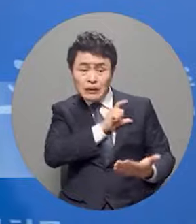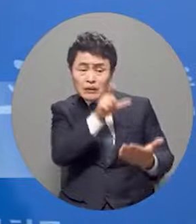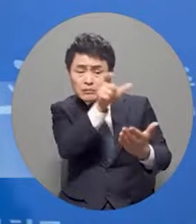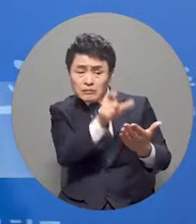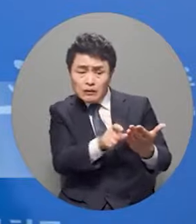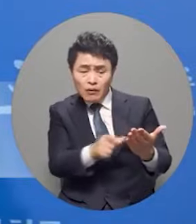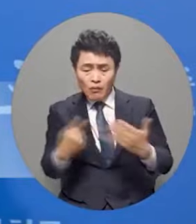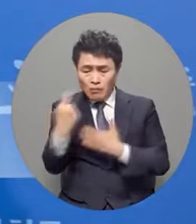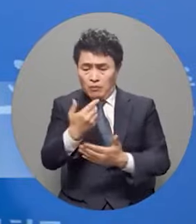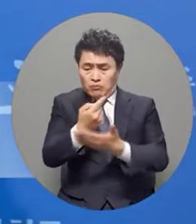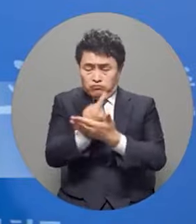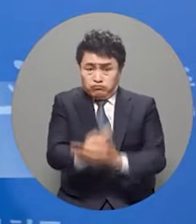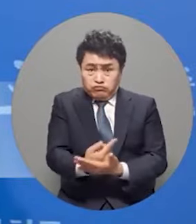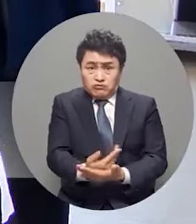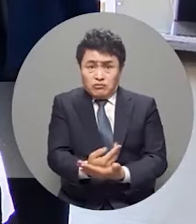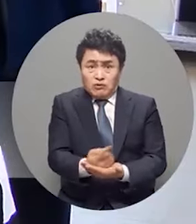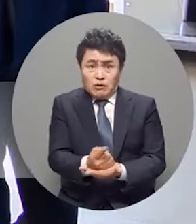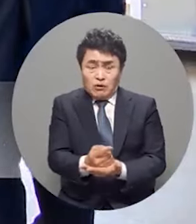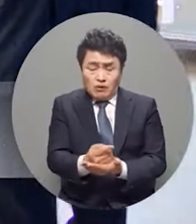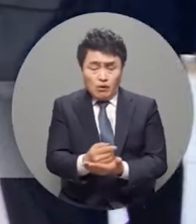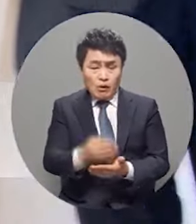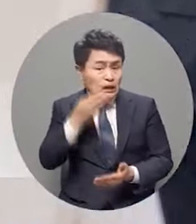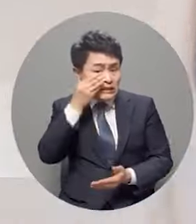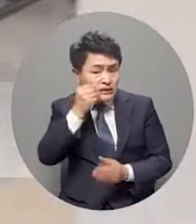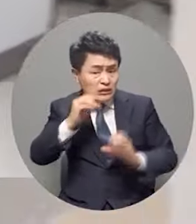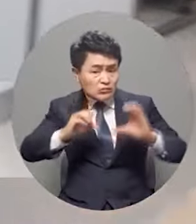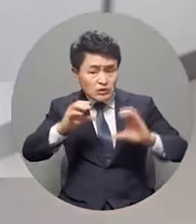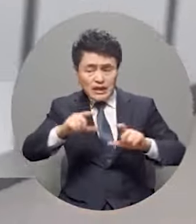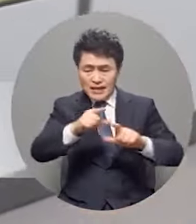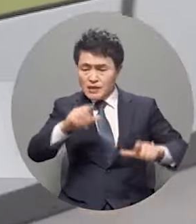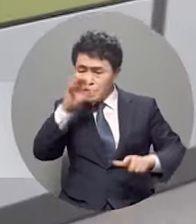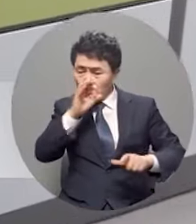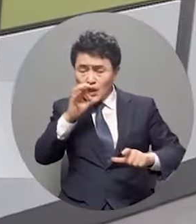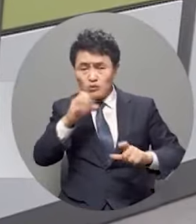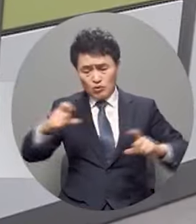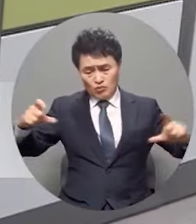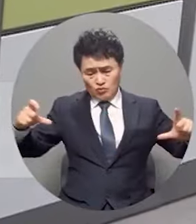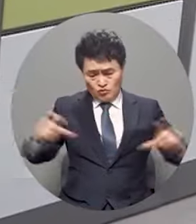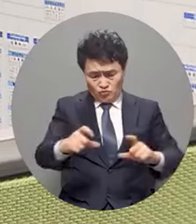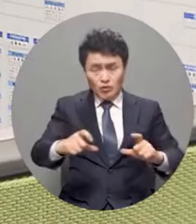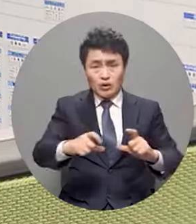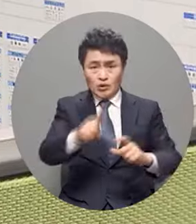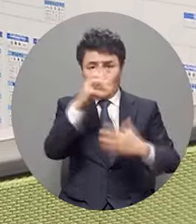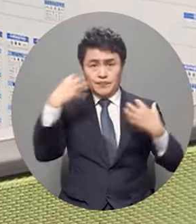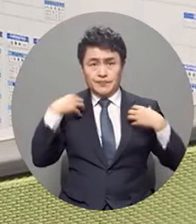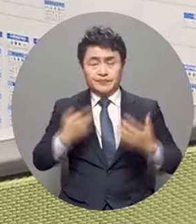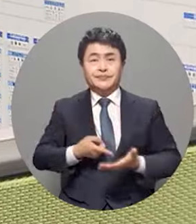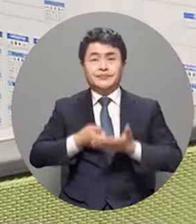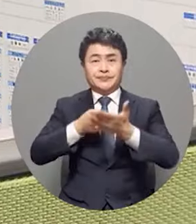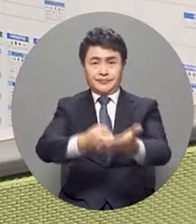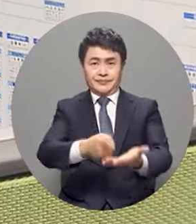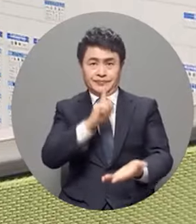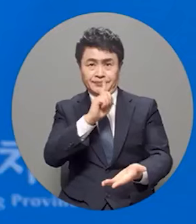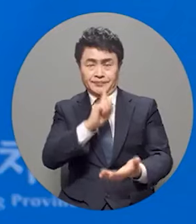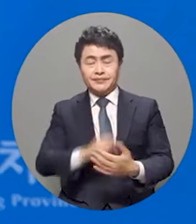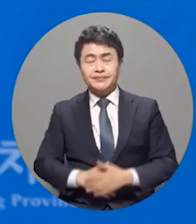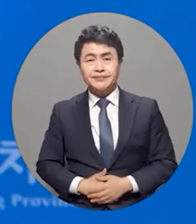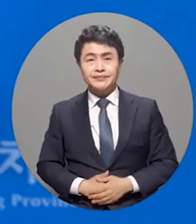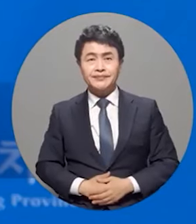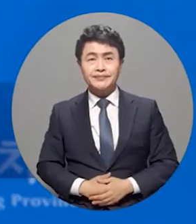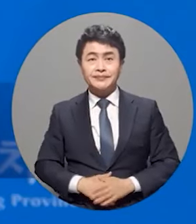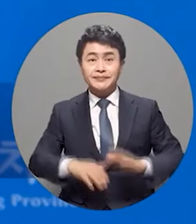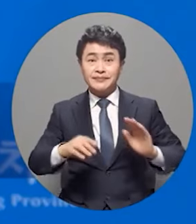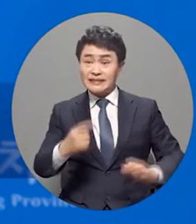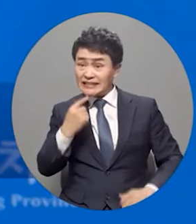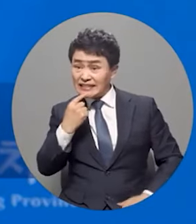몸무게와 지방 두께 기준을 일반 돼지보다 낮춰달라고 정부에 건의하겠다고 밝혔습니다.